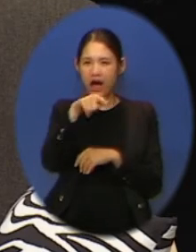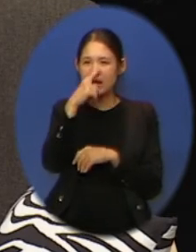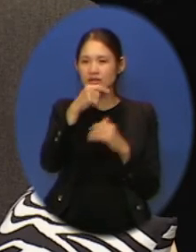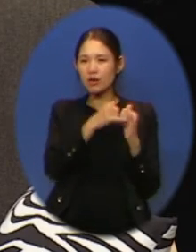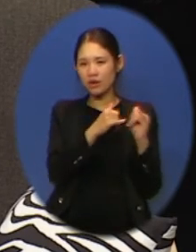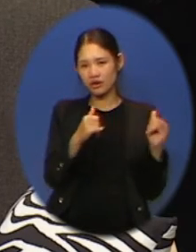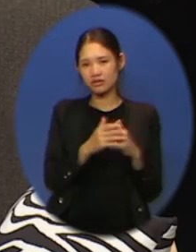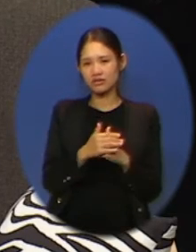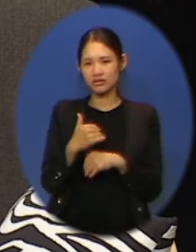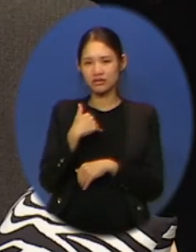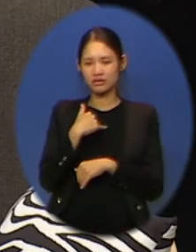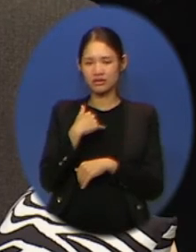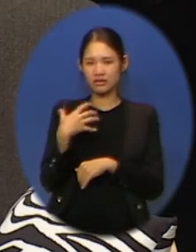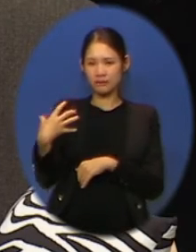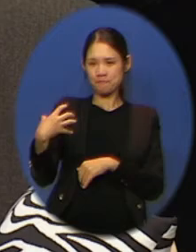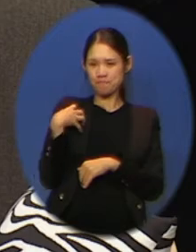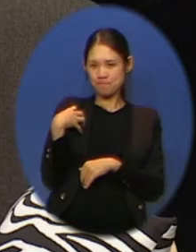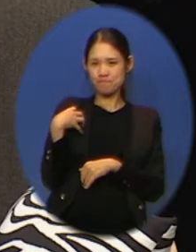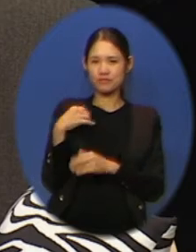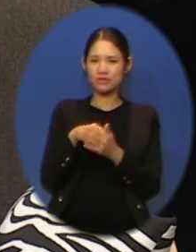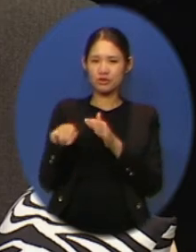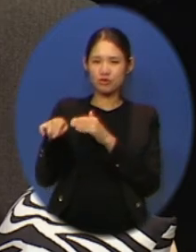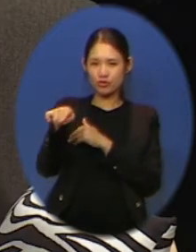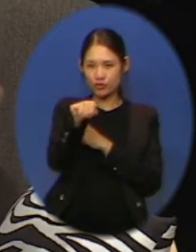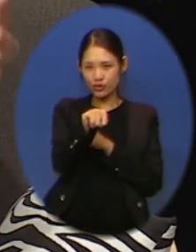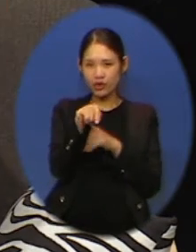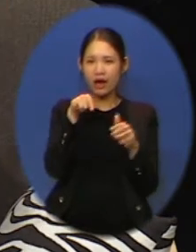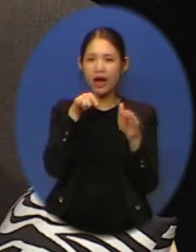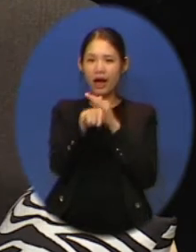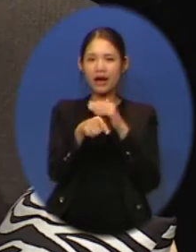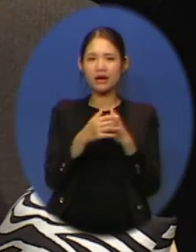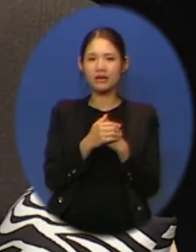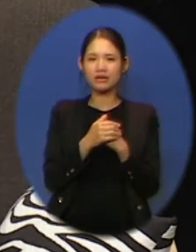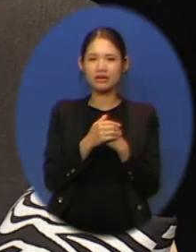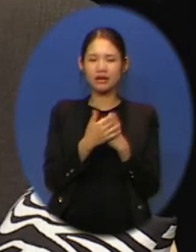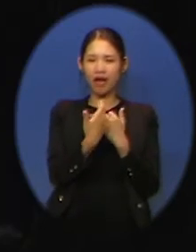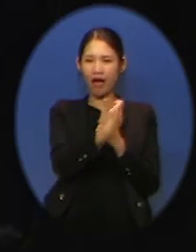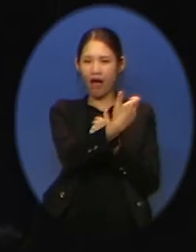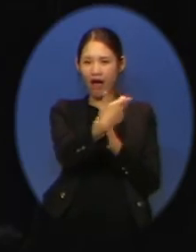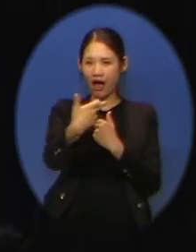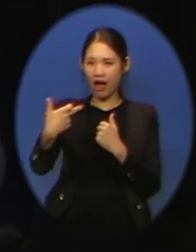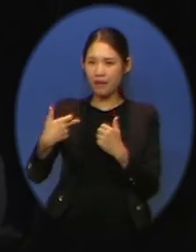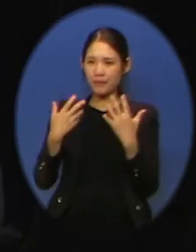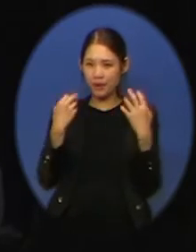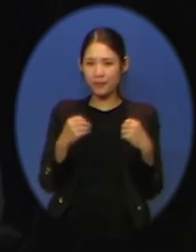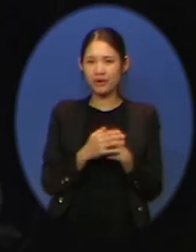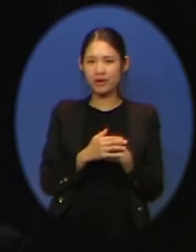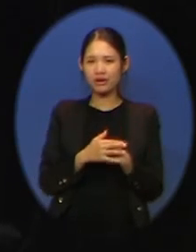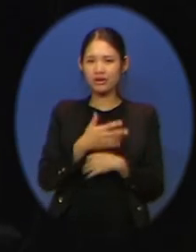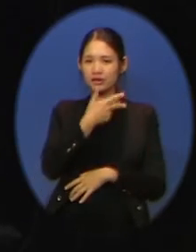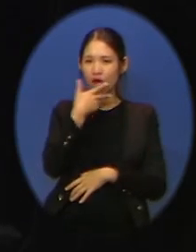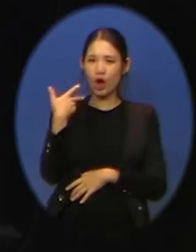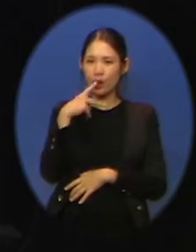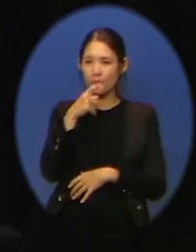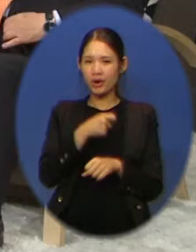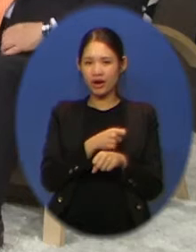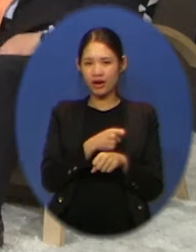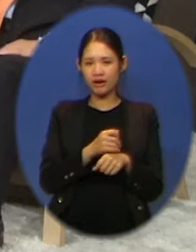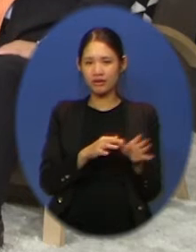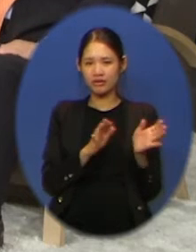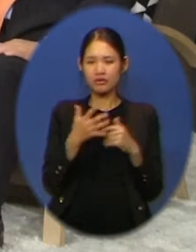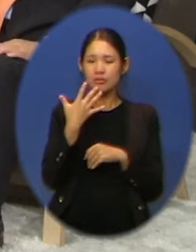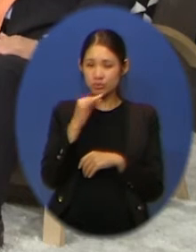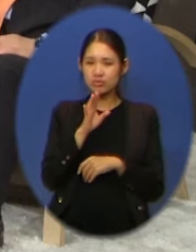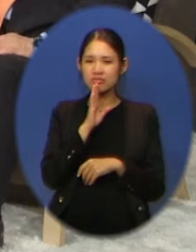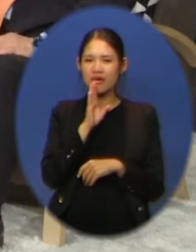딱 갔더니 수천 명이 죽은 듯이 뭐 카메라가 사방에 있고. 영어로 말씀하셨을 거 아니에요? 아, 그냥 물론 지금 뭐 한국말로